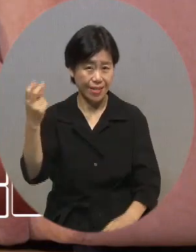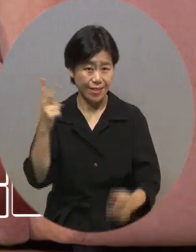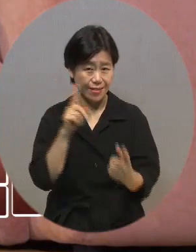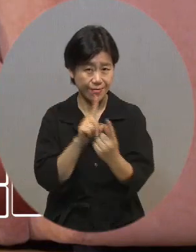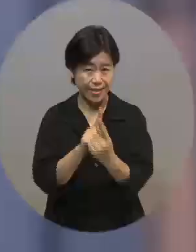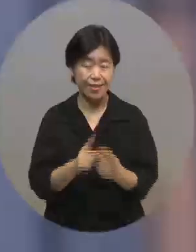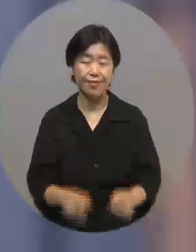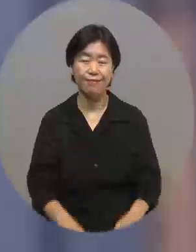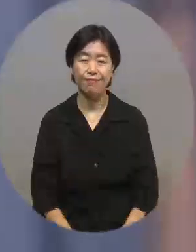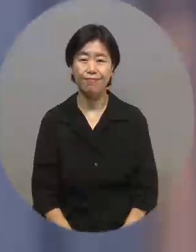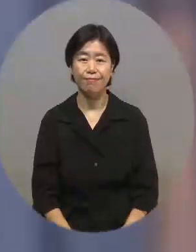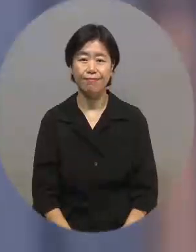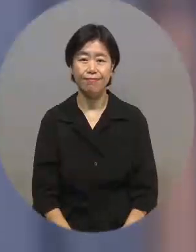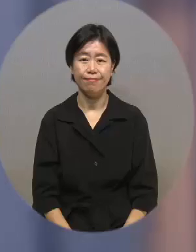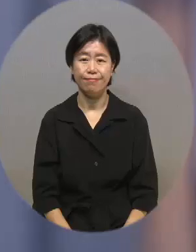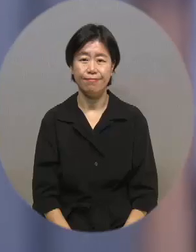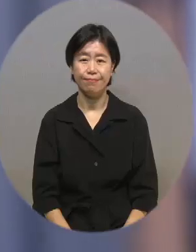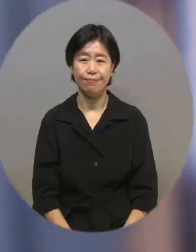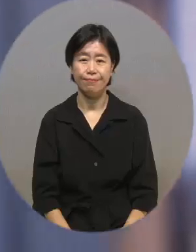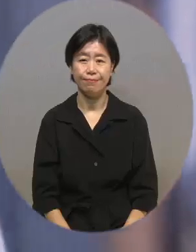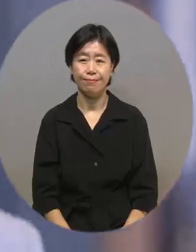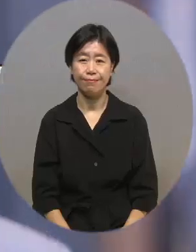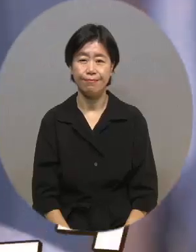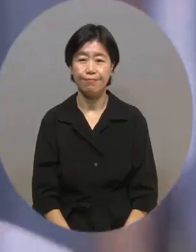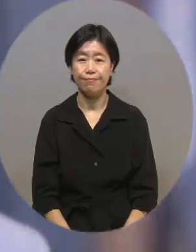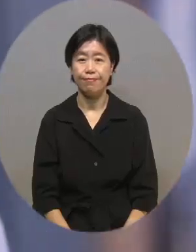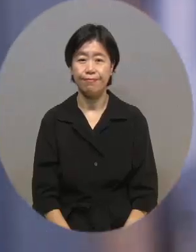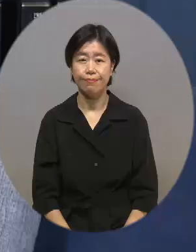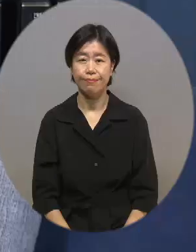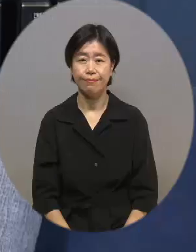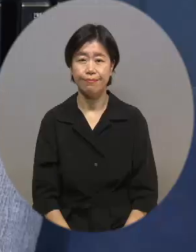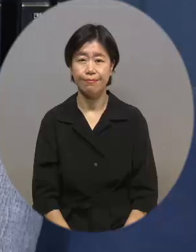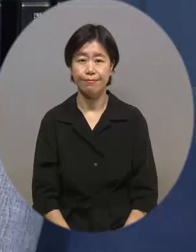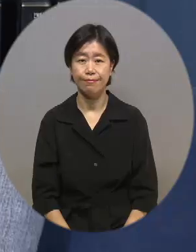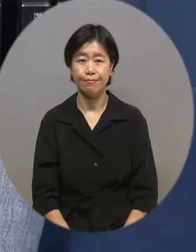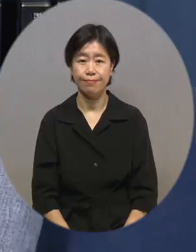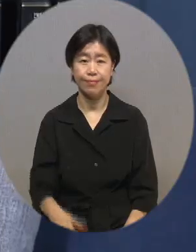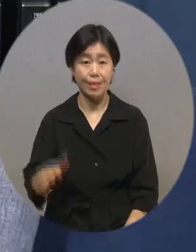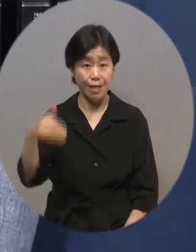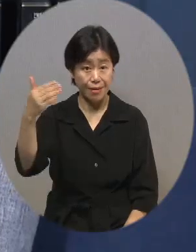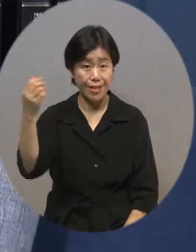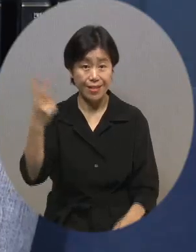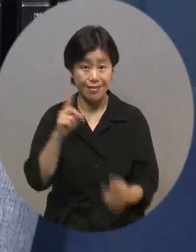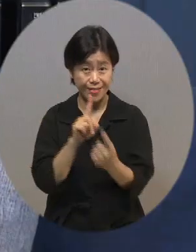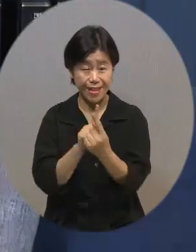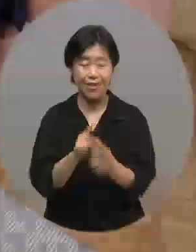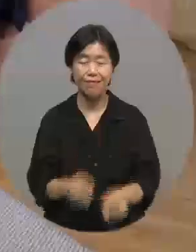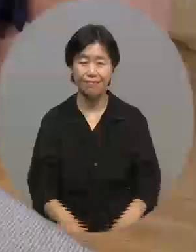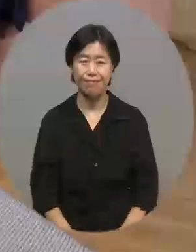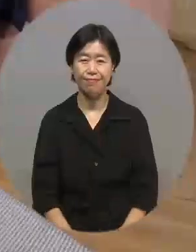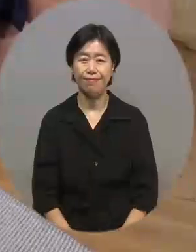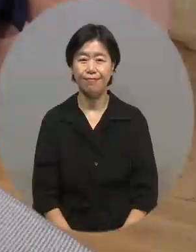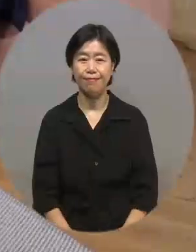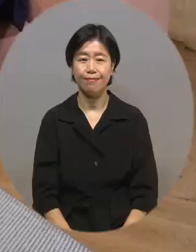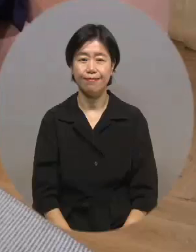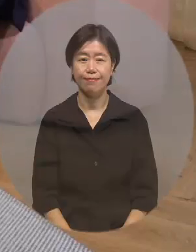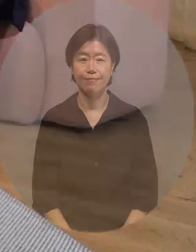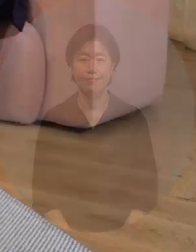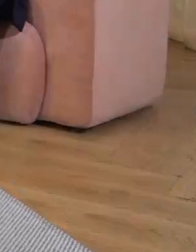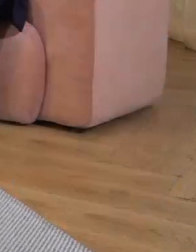하겠습니다. 장군이 이거 시키면 안 될 것 같아. 저희는 다음 시간에 뵙겠습니다. 통일